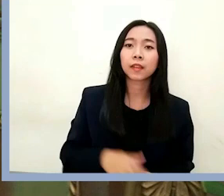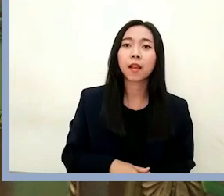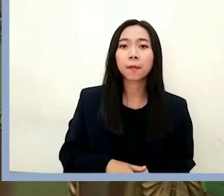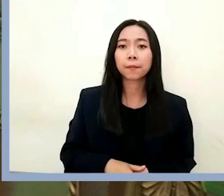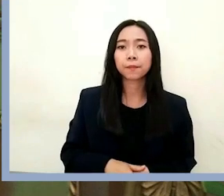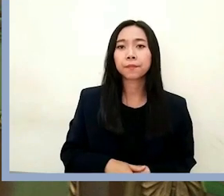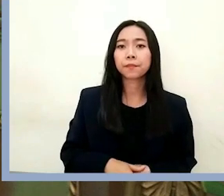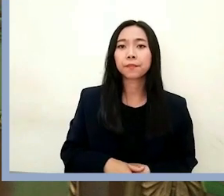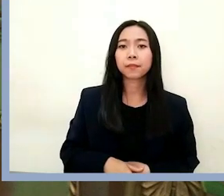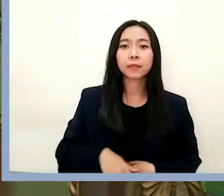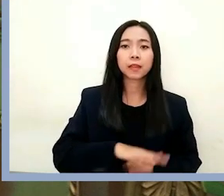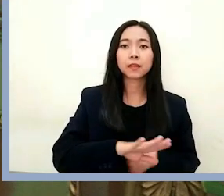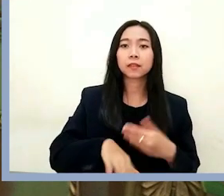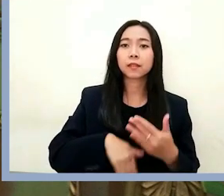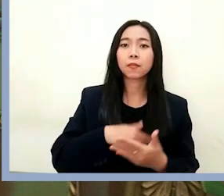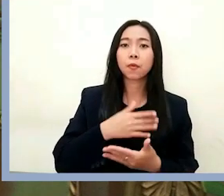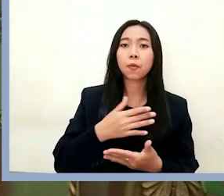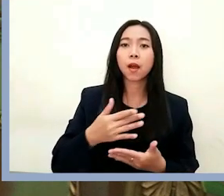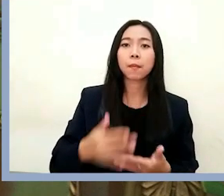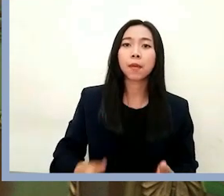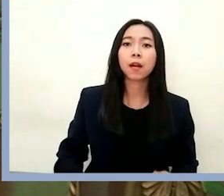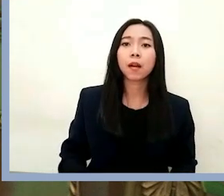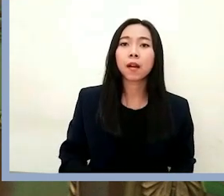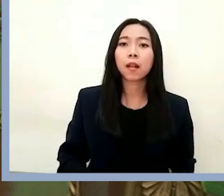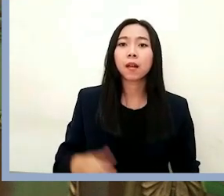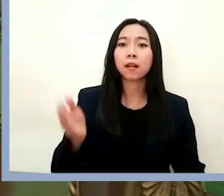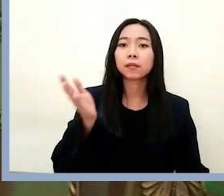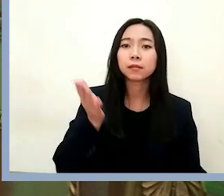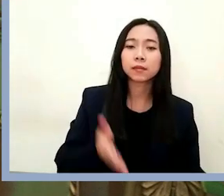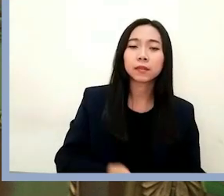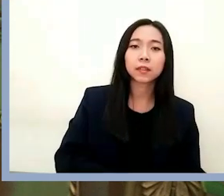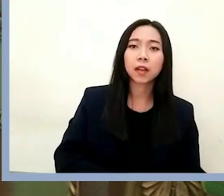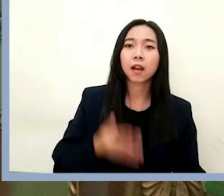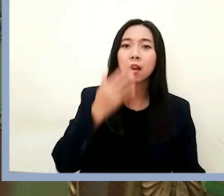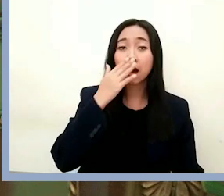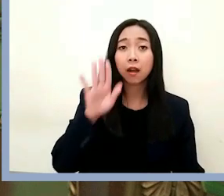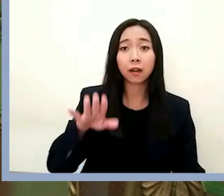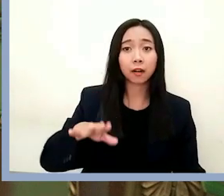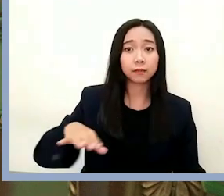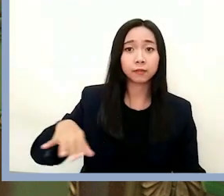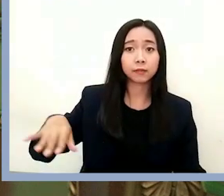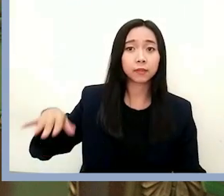kosannya semua pulang karenanya